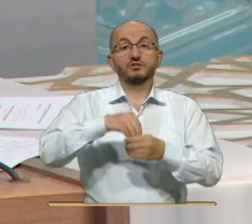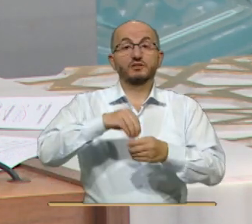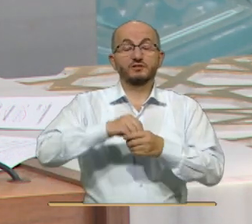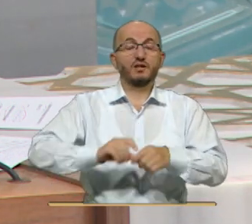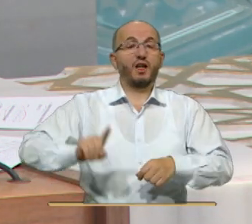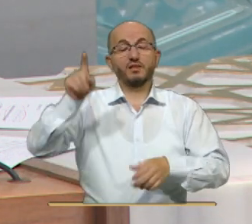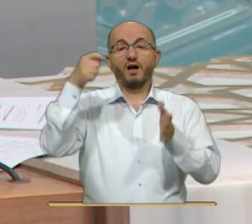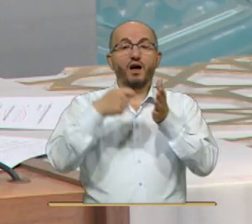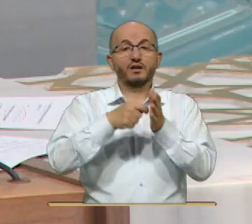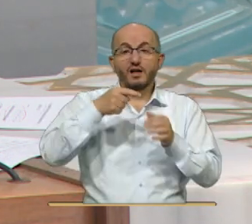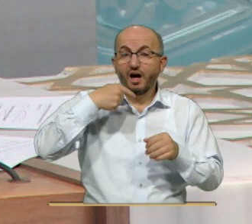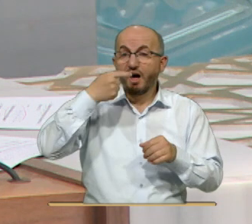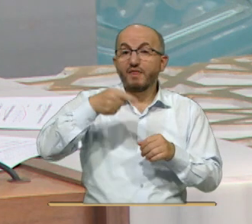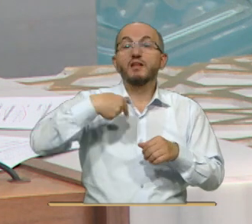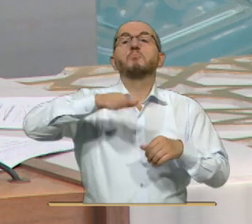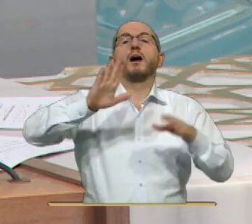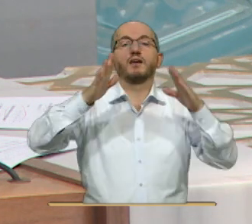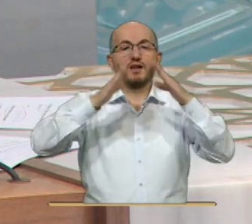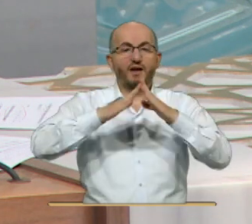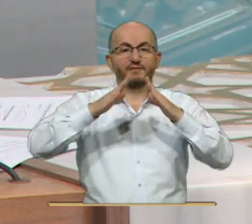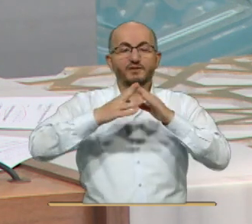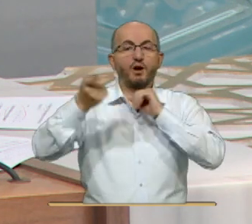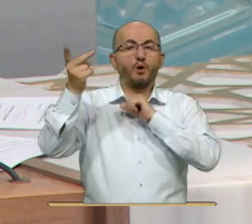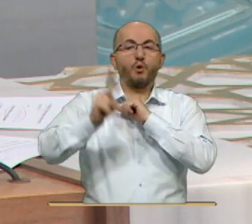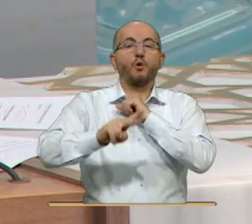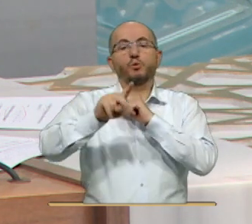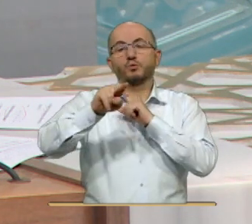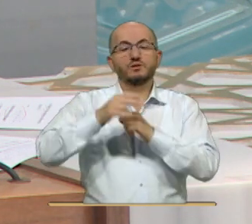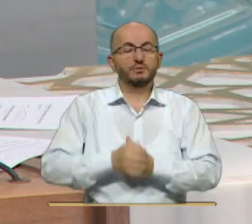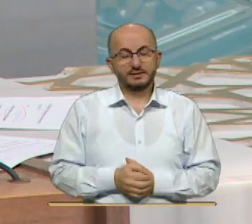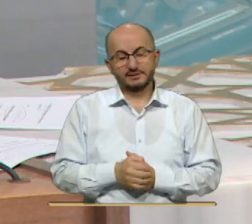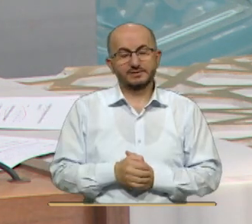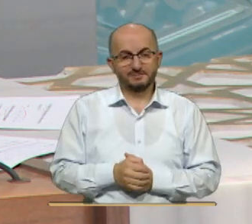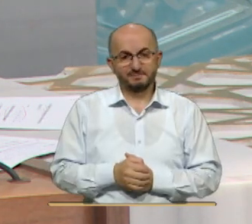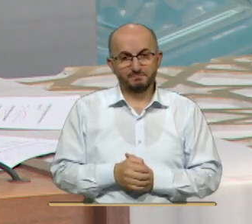İçerisinde Allah'ın adı anılmayan ev de ölü gibidir.